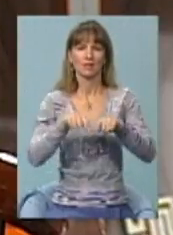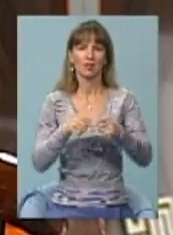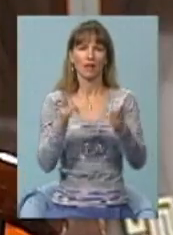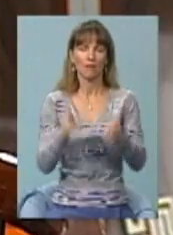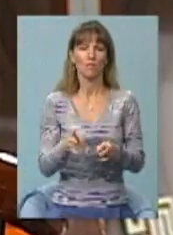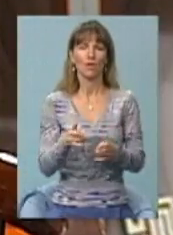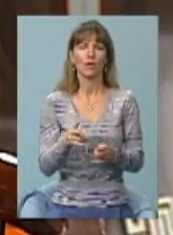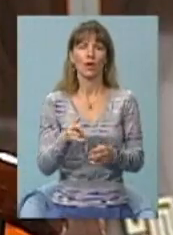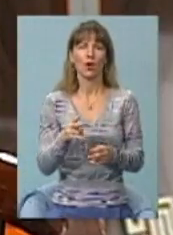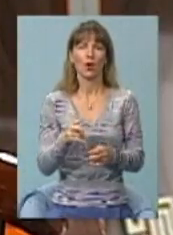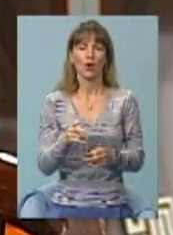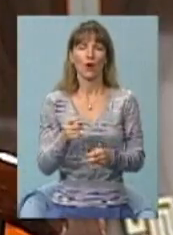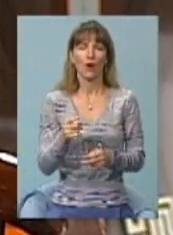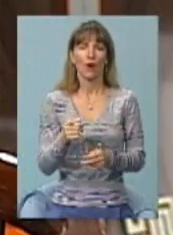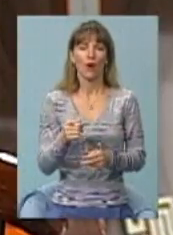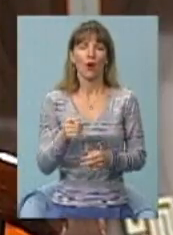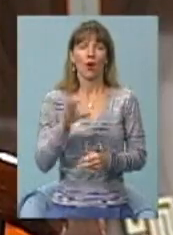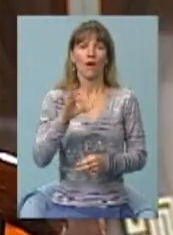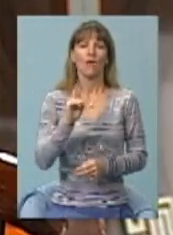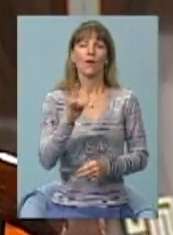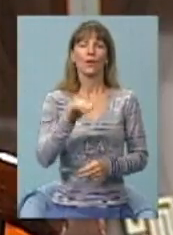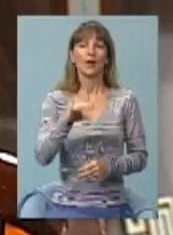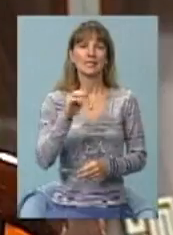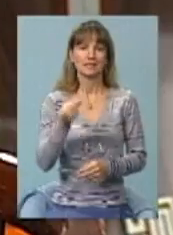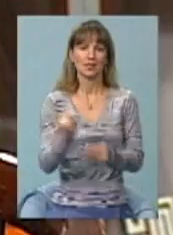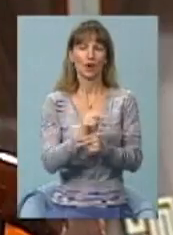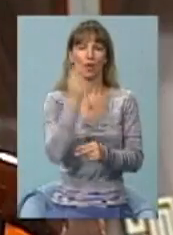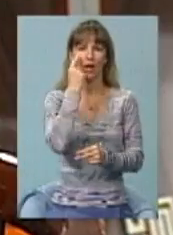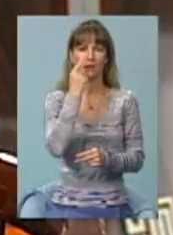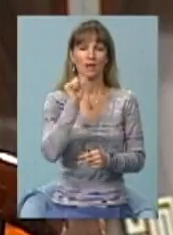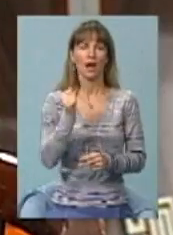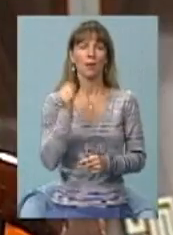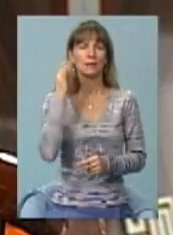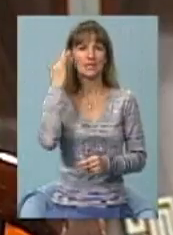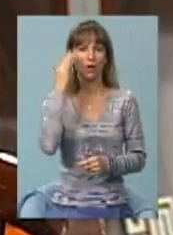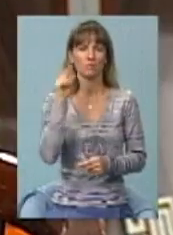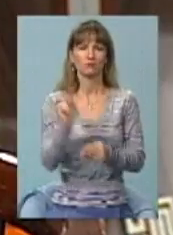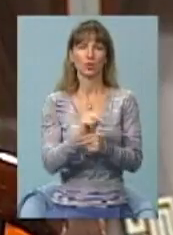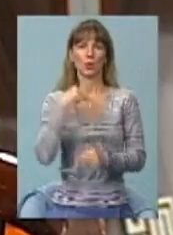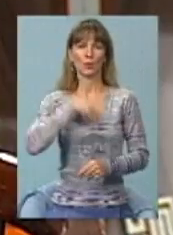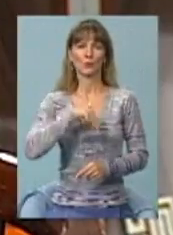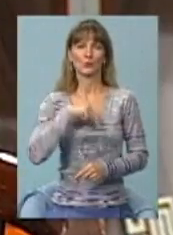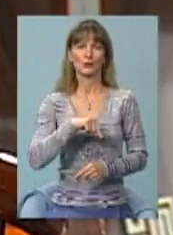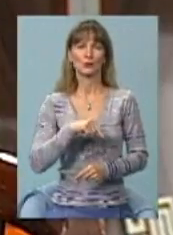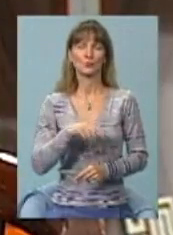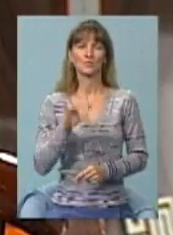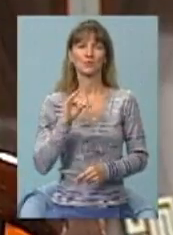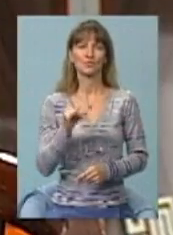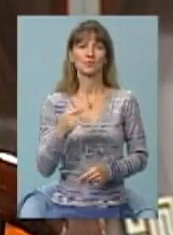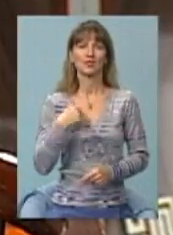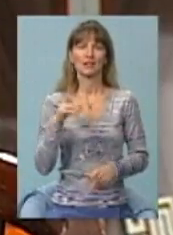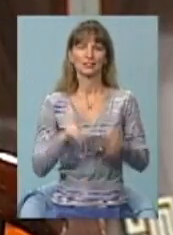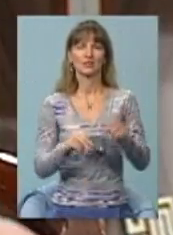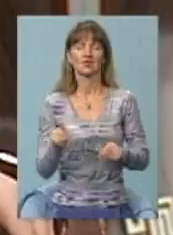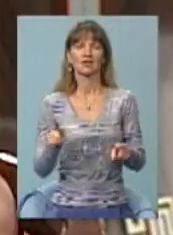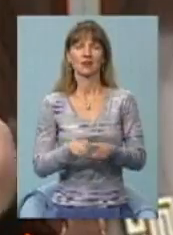очі, стоматолог – зуби, а психолог лікує душу, і, ну, я вважаю